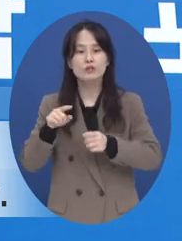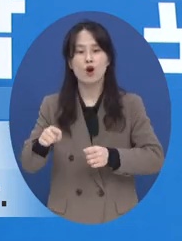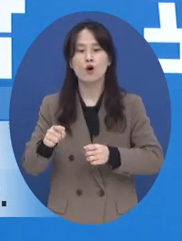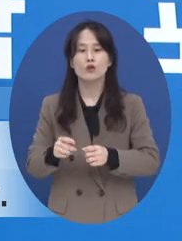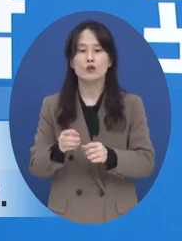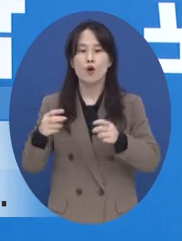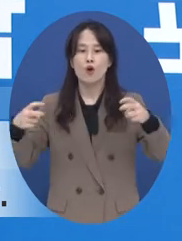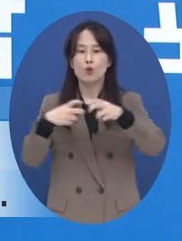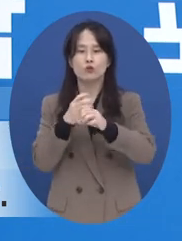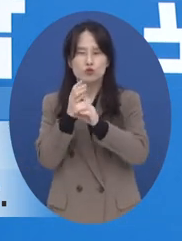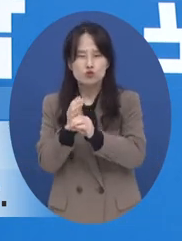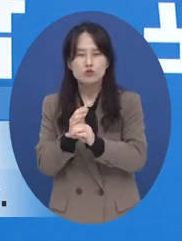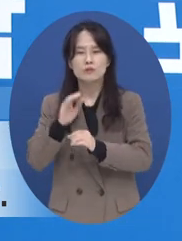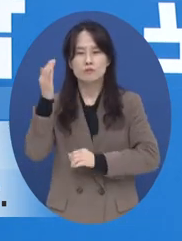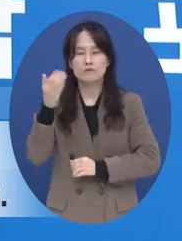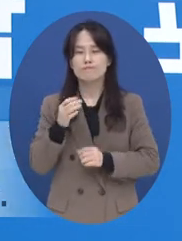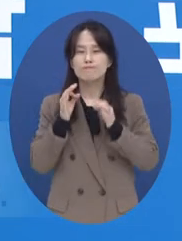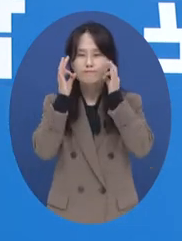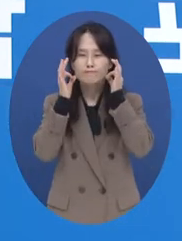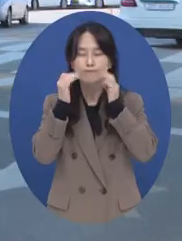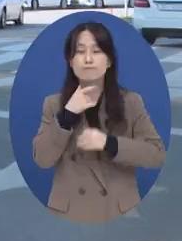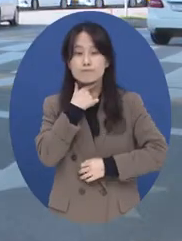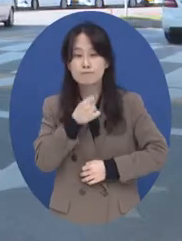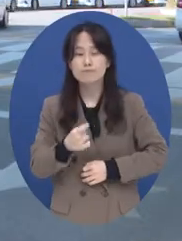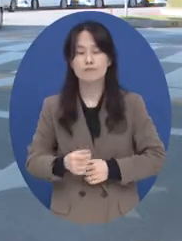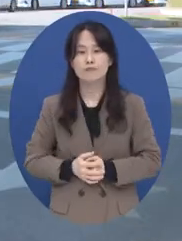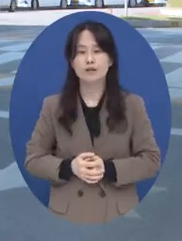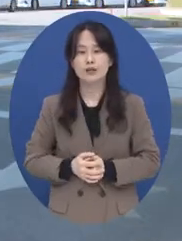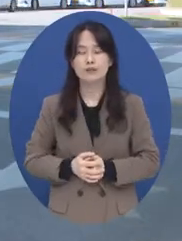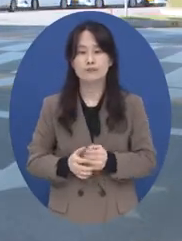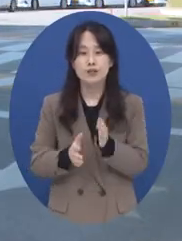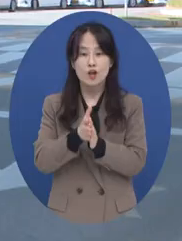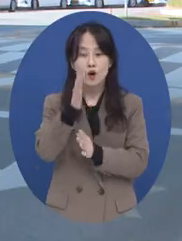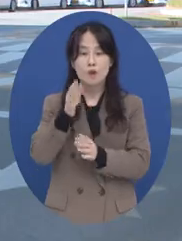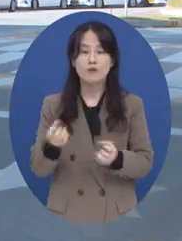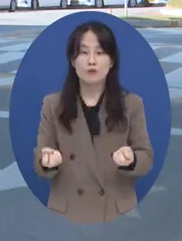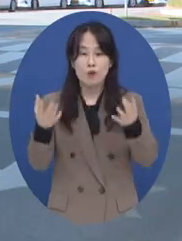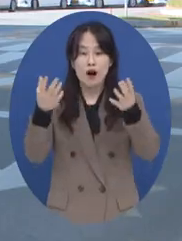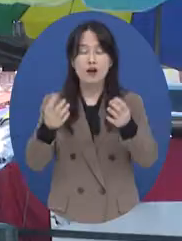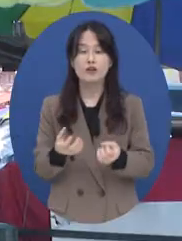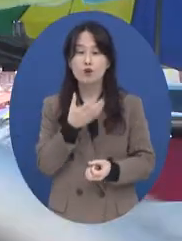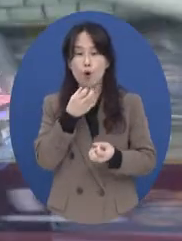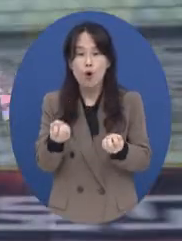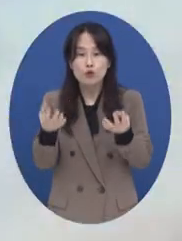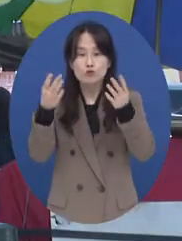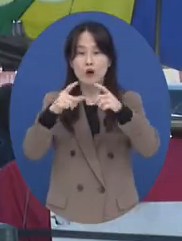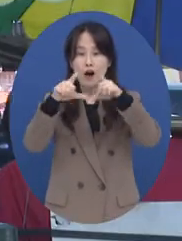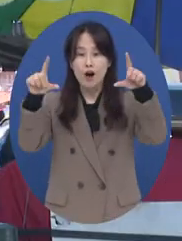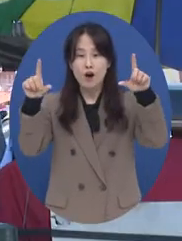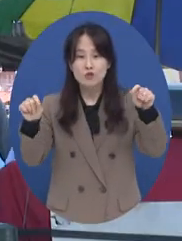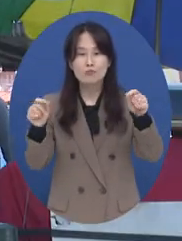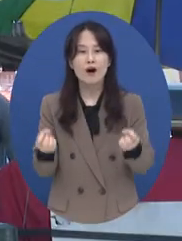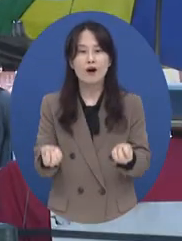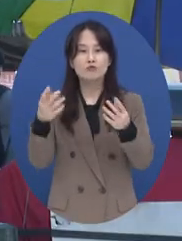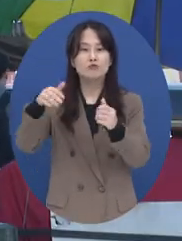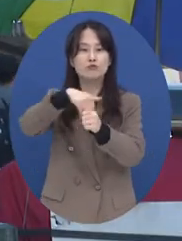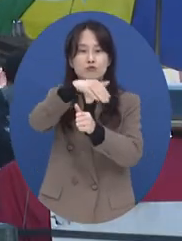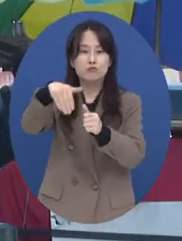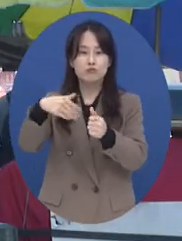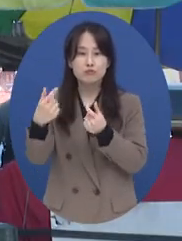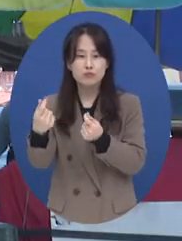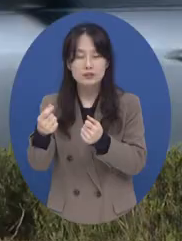교통의 중심지가 되기를 간절히 희망하고 있습니다. 거리마다 환영과 축하 현수막이 마치 축제